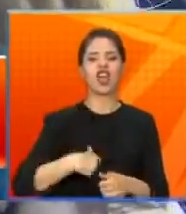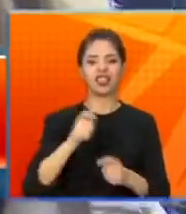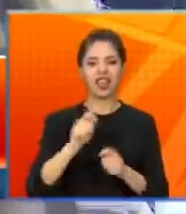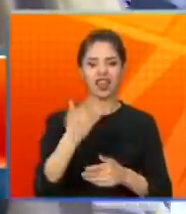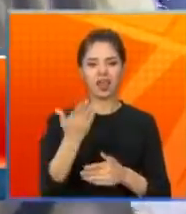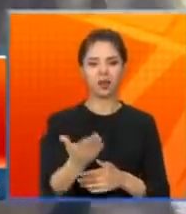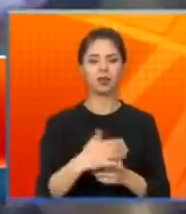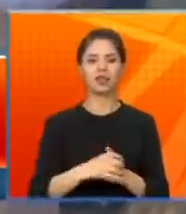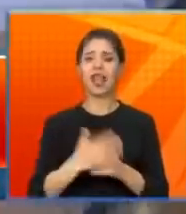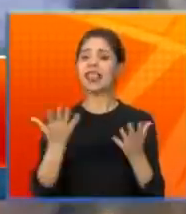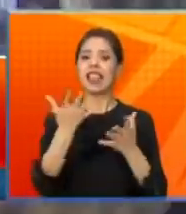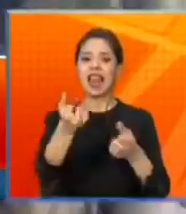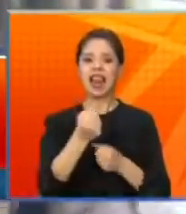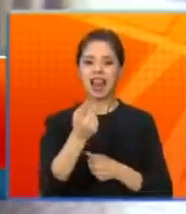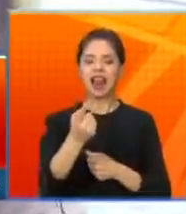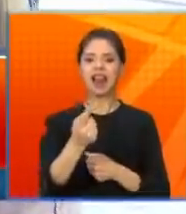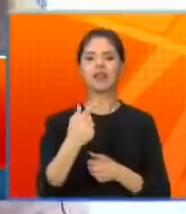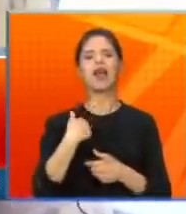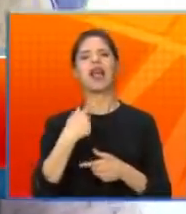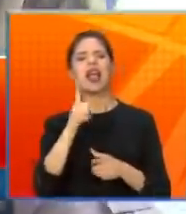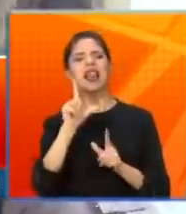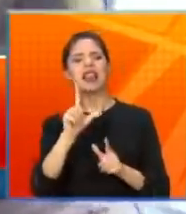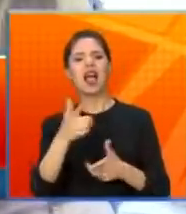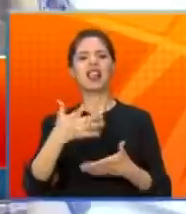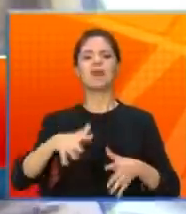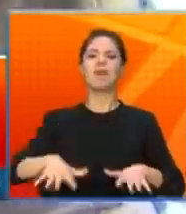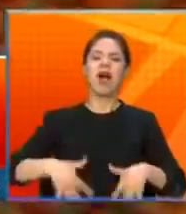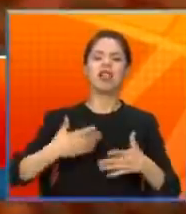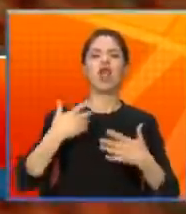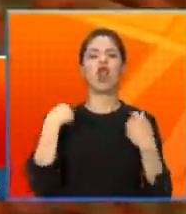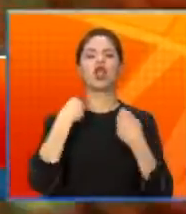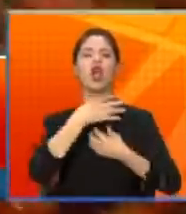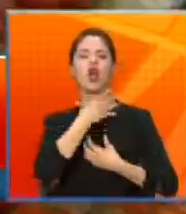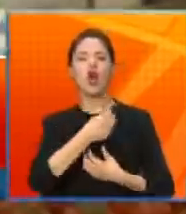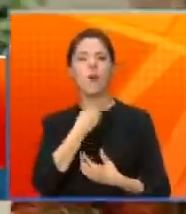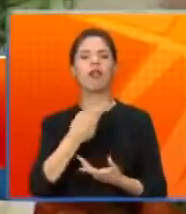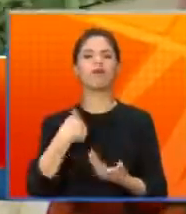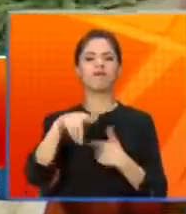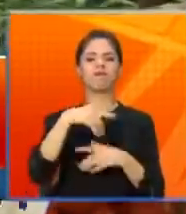aldınız ve genel ihtiyaçlar pantolon tişört gömlek